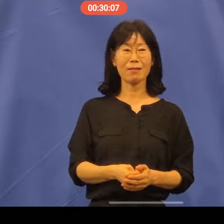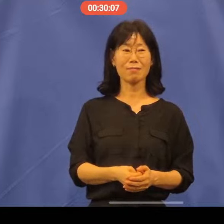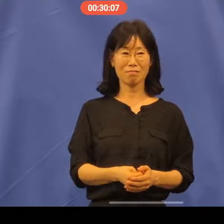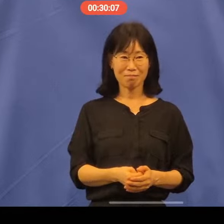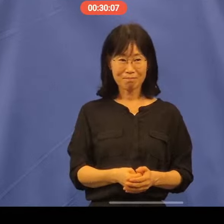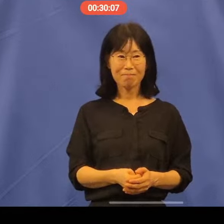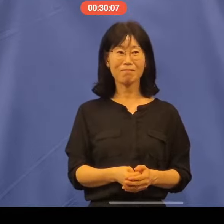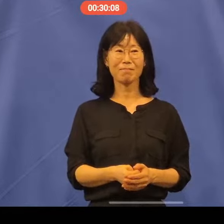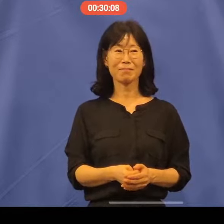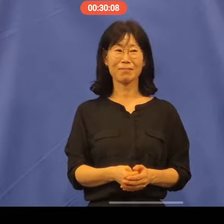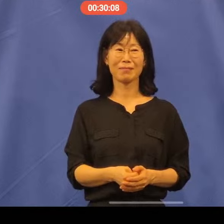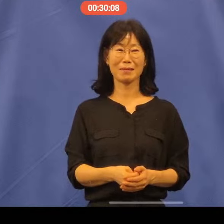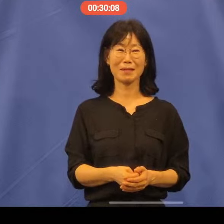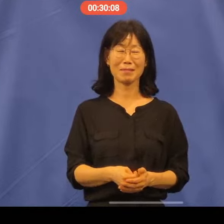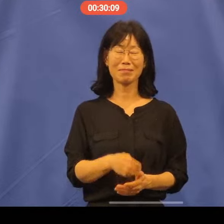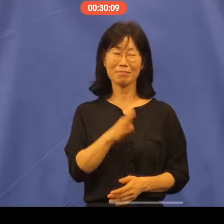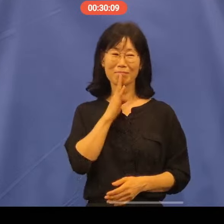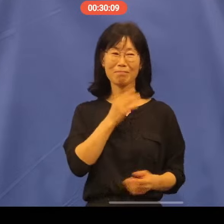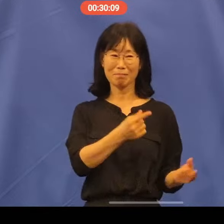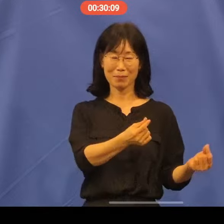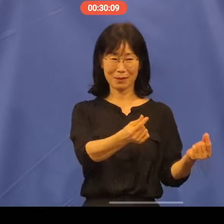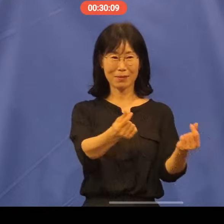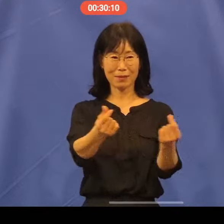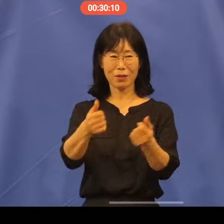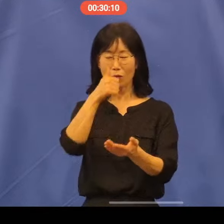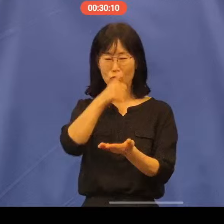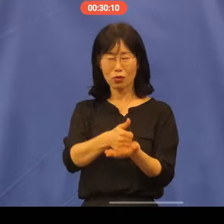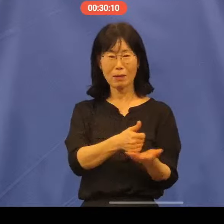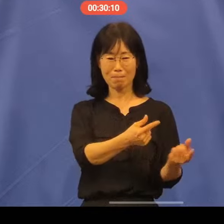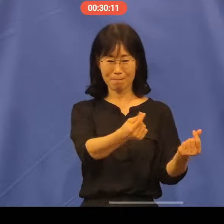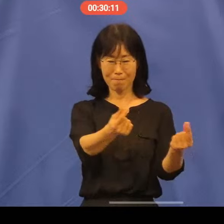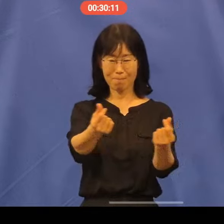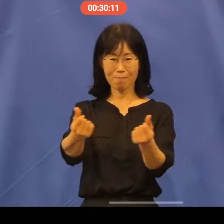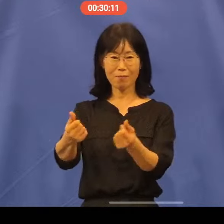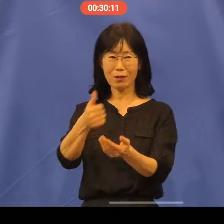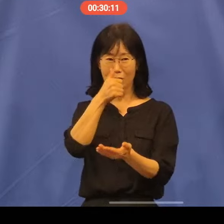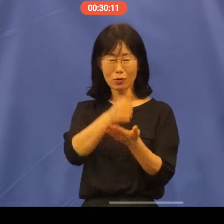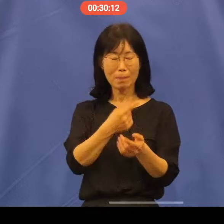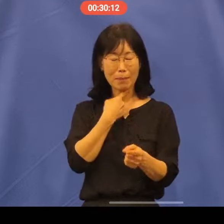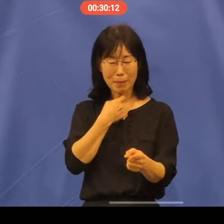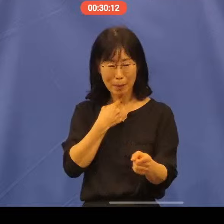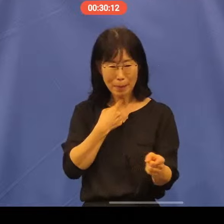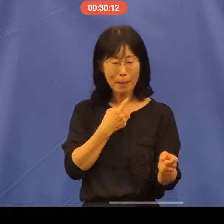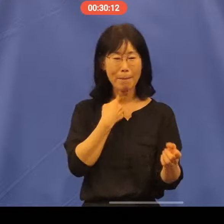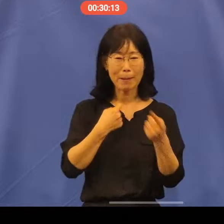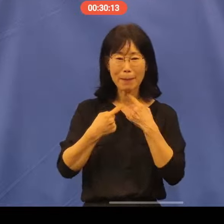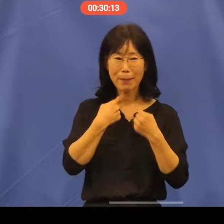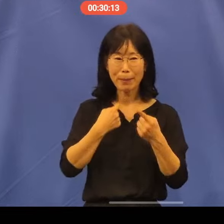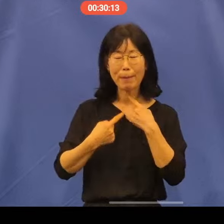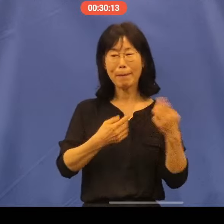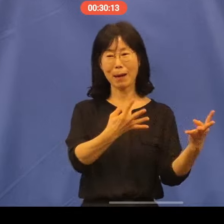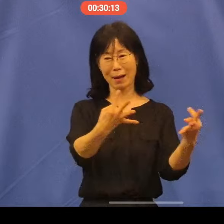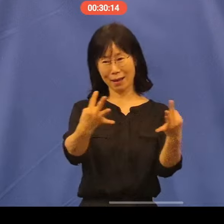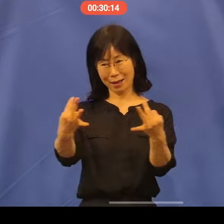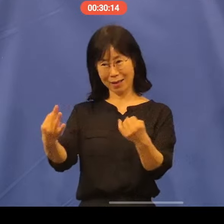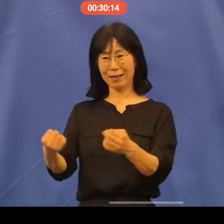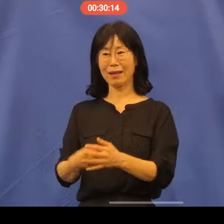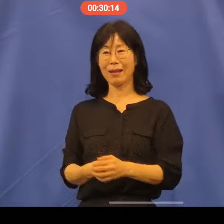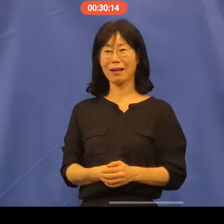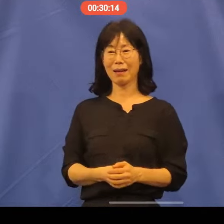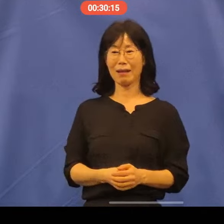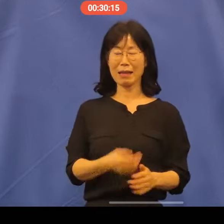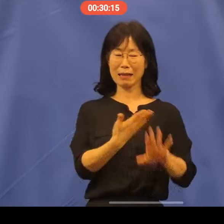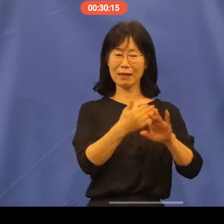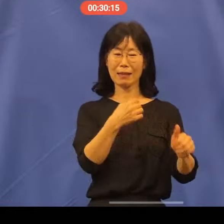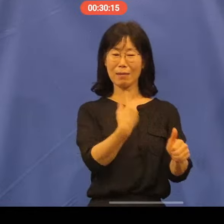막 이 눈에 막 죄가 막 르르르 끓이는 거예요. 입으로도 막 남